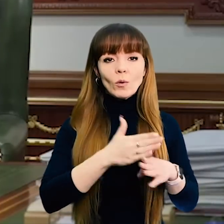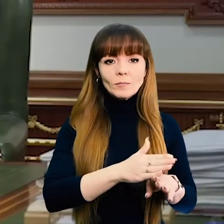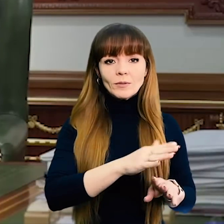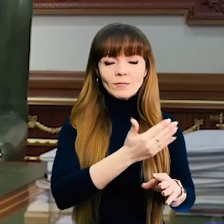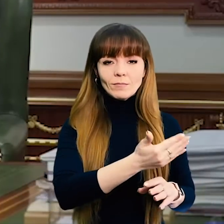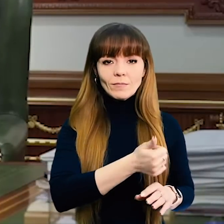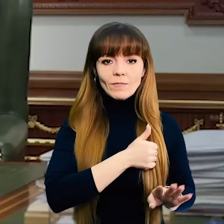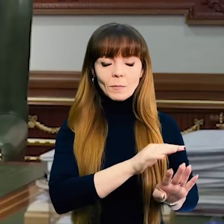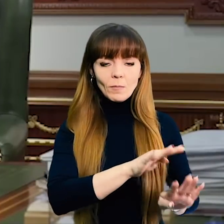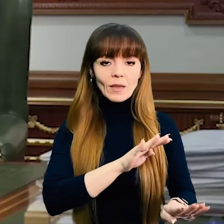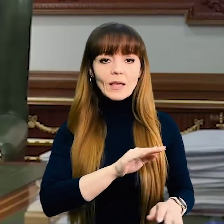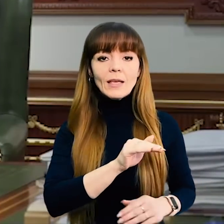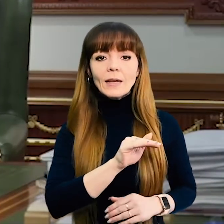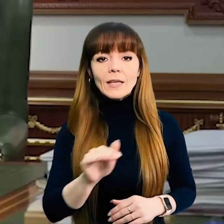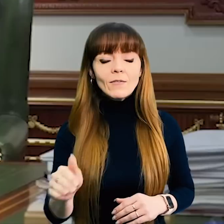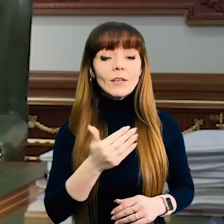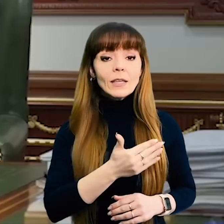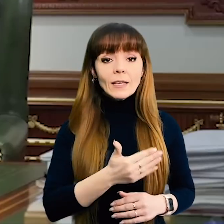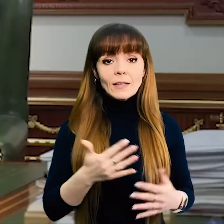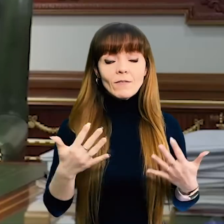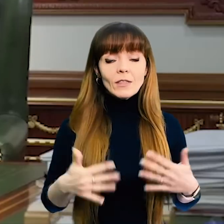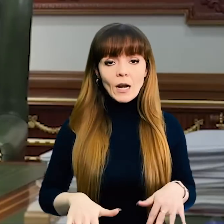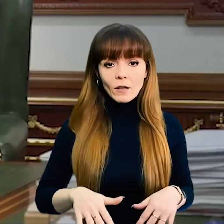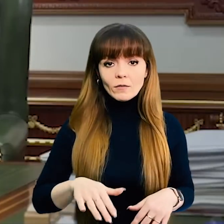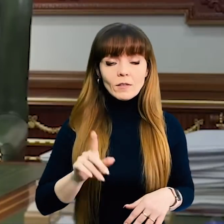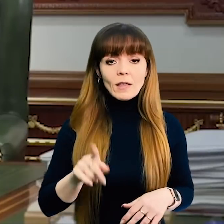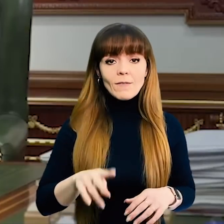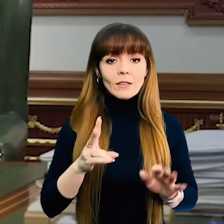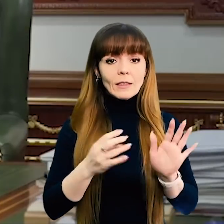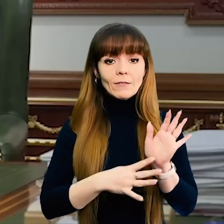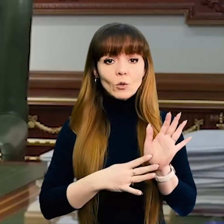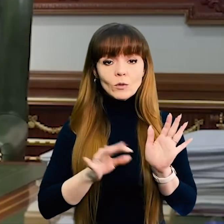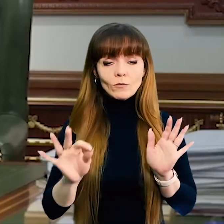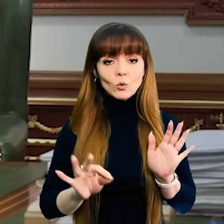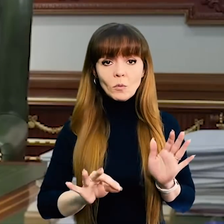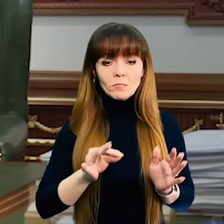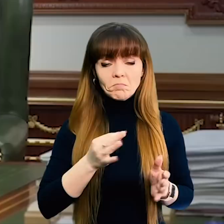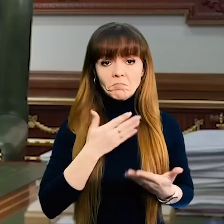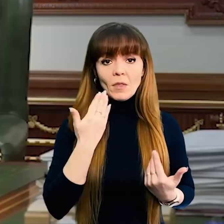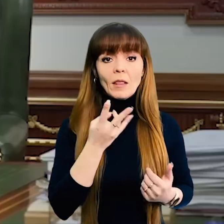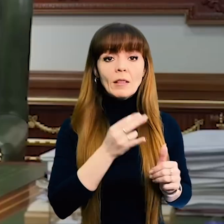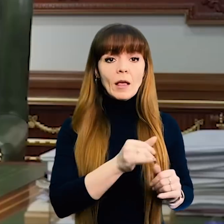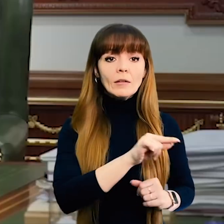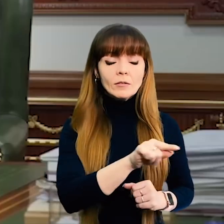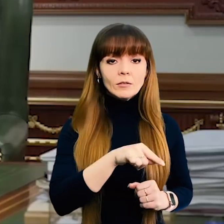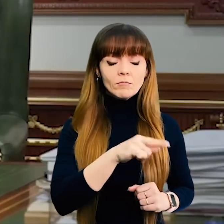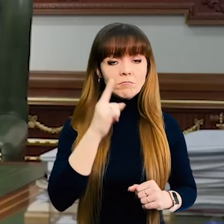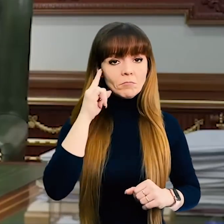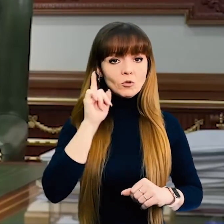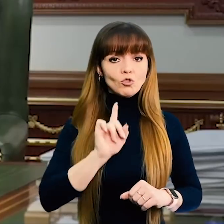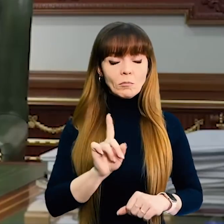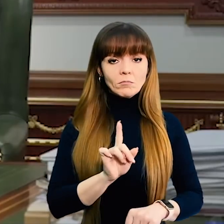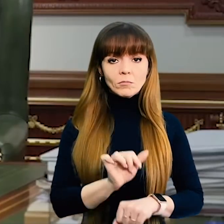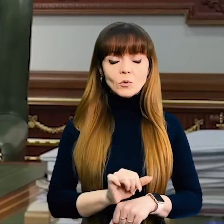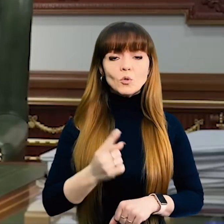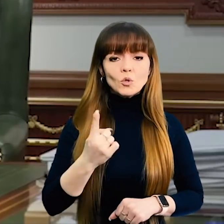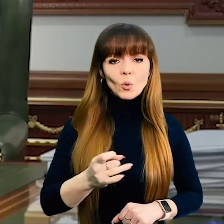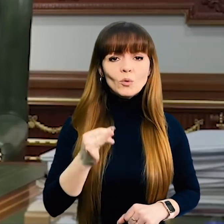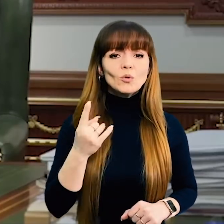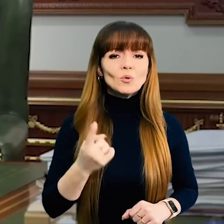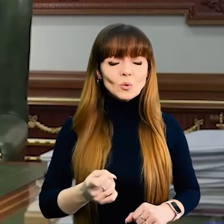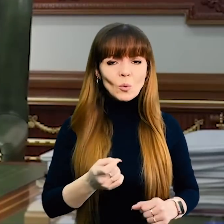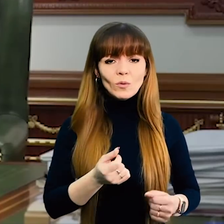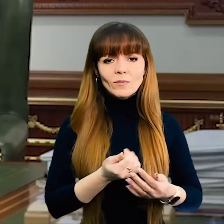розбиті підрозділи. Рівень їхніх втрат навіть у 90% не є для них аргументом, щоб